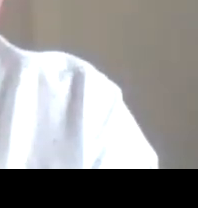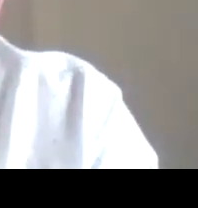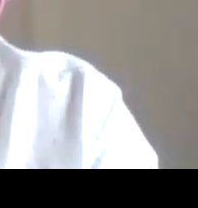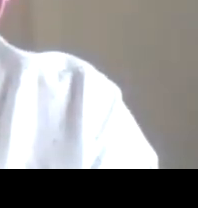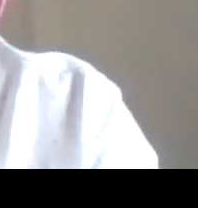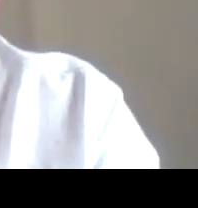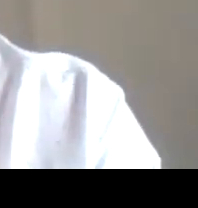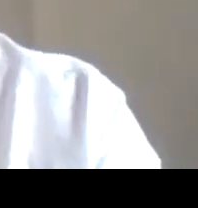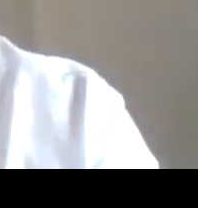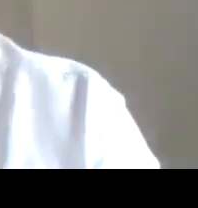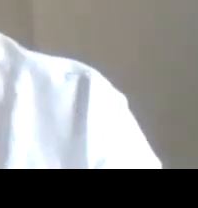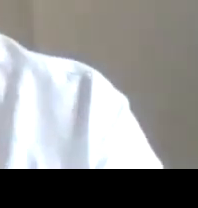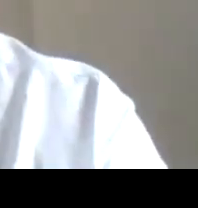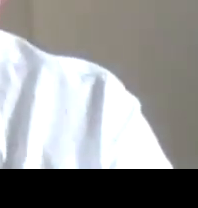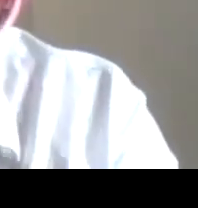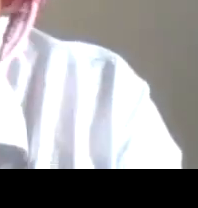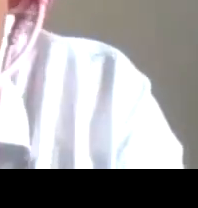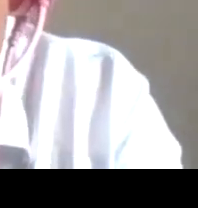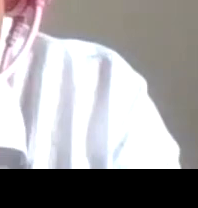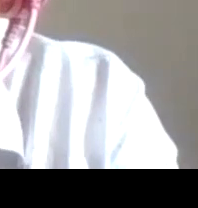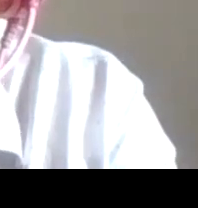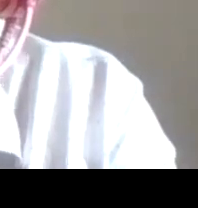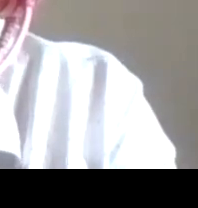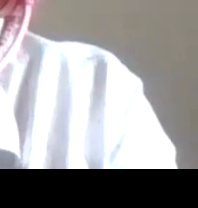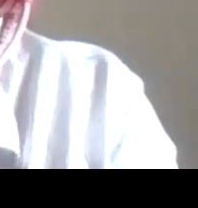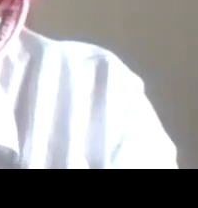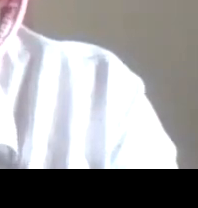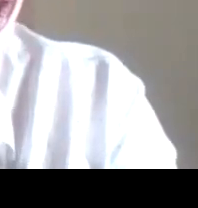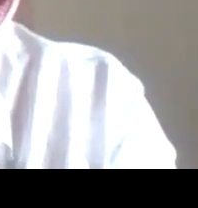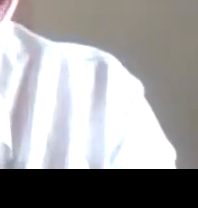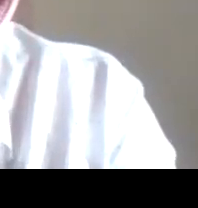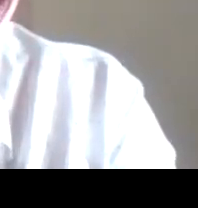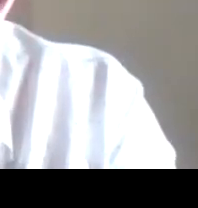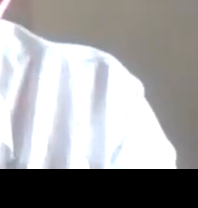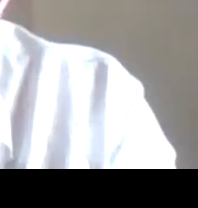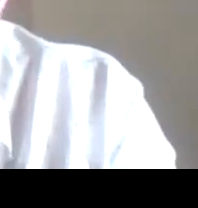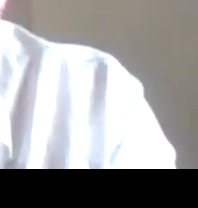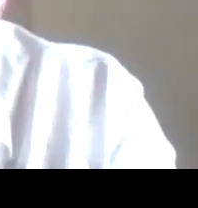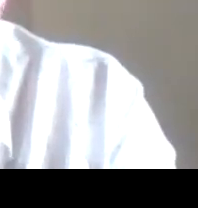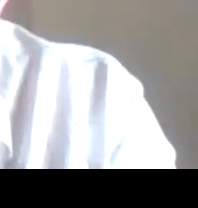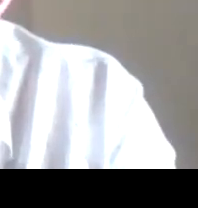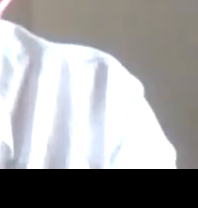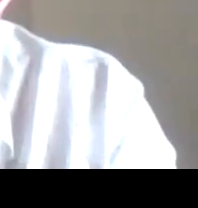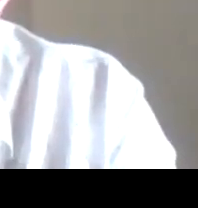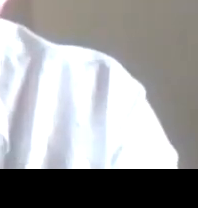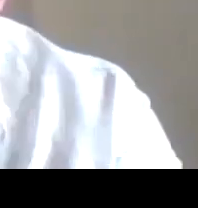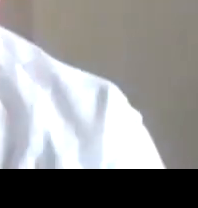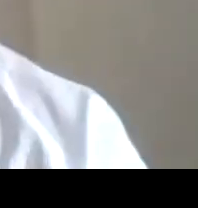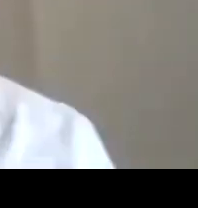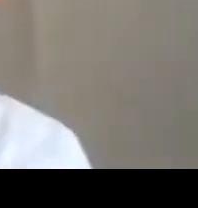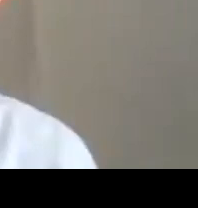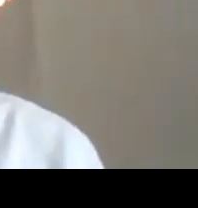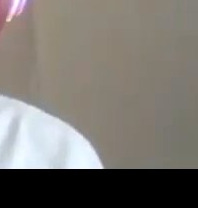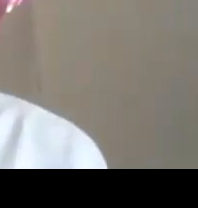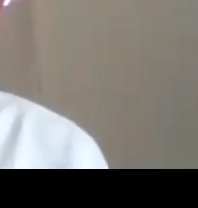I like to learn English. English. Yeah, no, I don't like to learn English. No, I don't like to learn English. Right, bây giờ trả lời tôi nha. Yes and no nha.